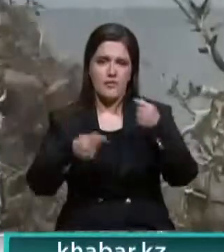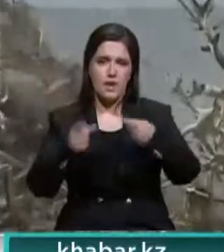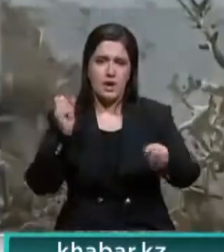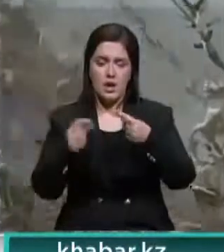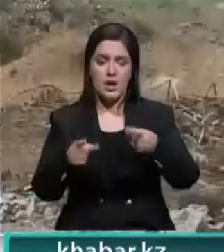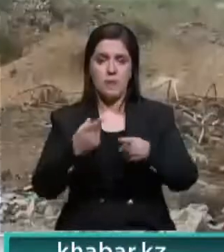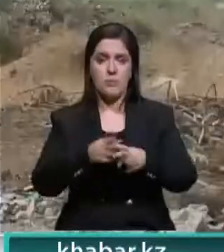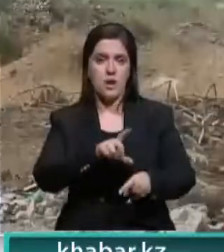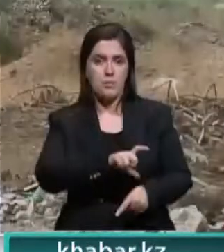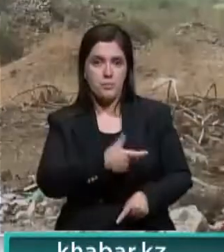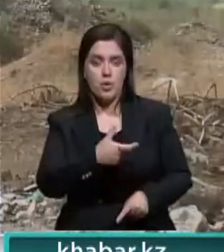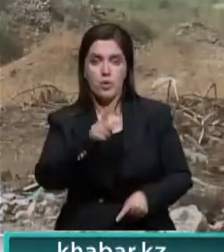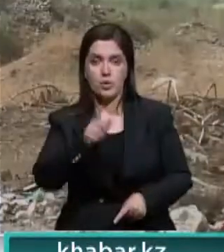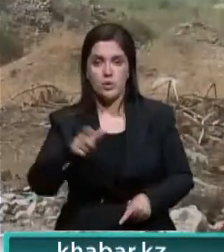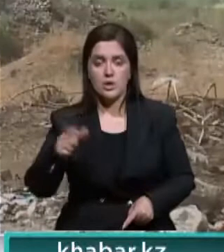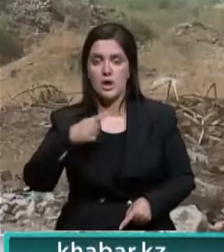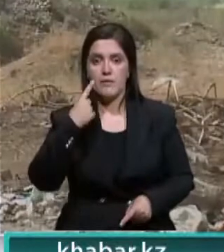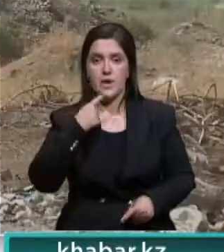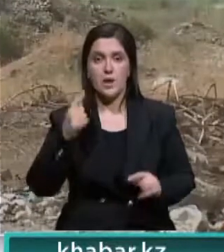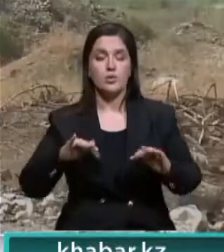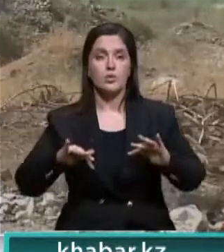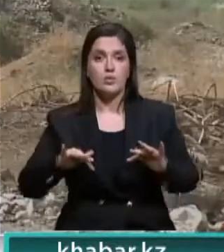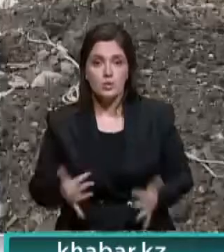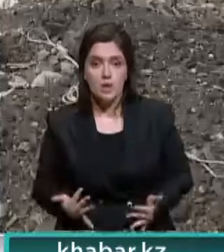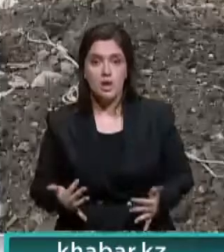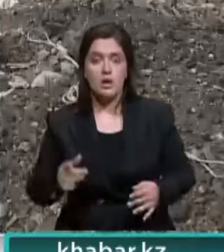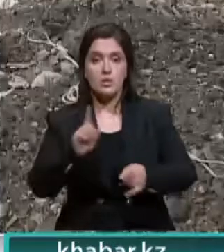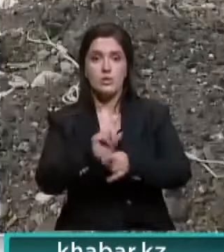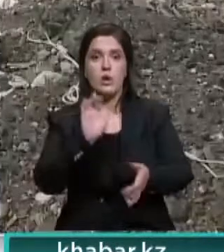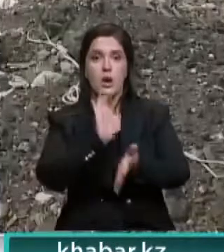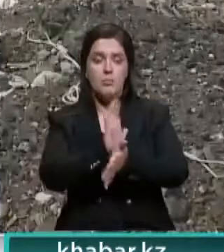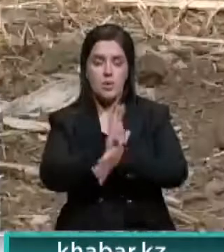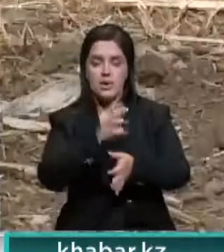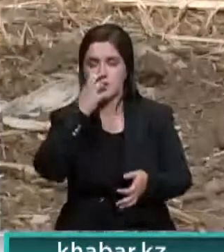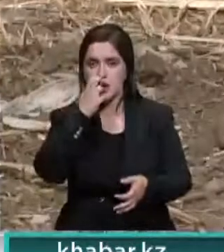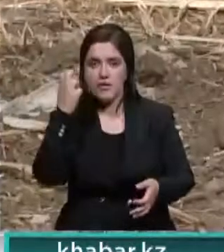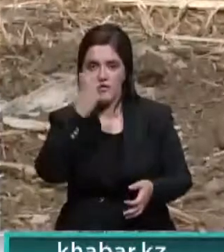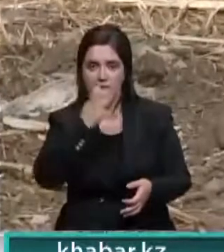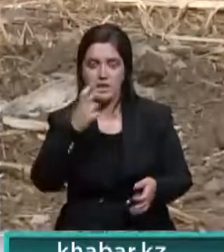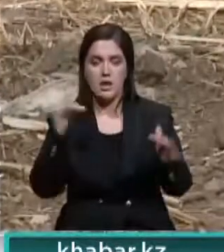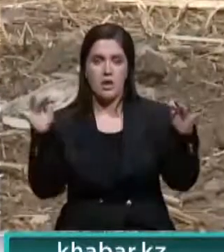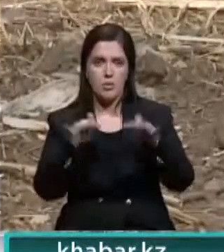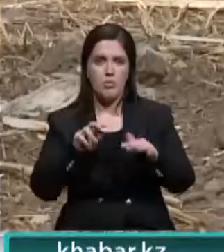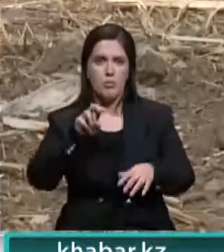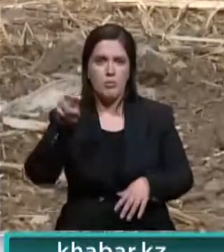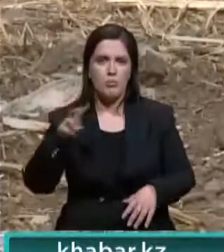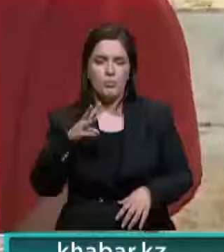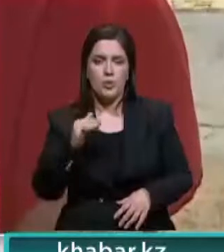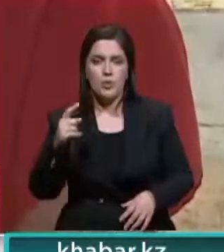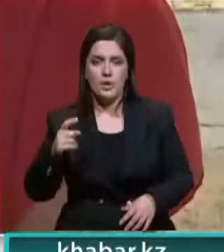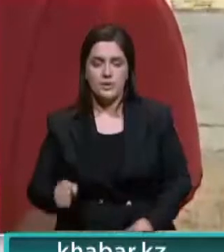это возмущает. Говорят, устали. Не столько от самого мусора, сколько от зловония и нашествия мух.